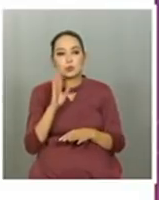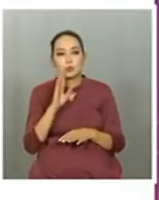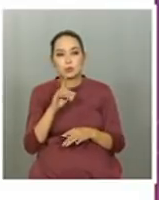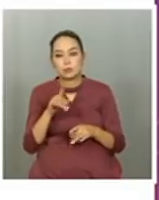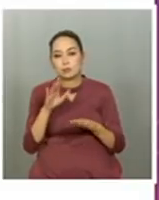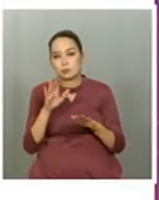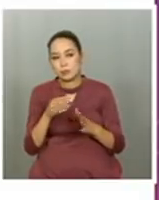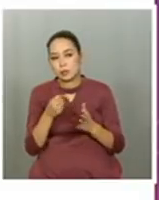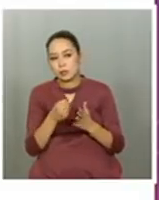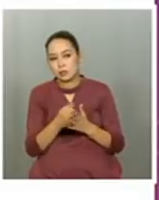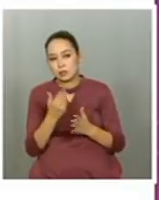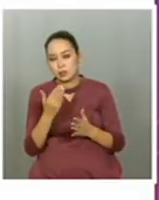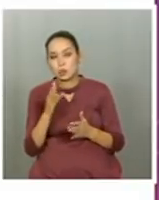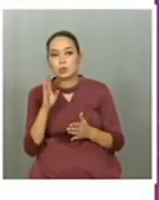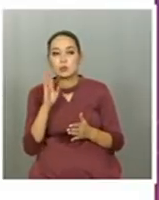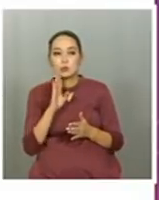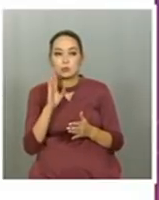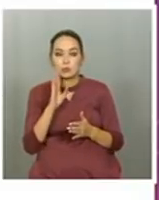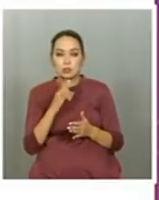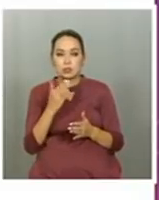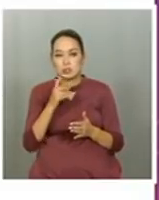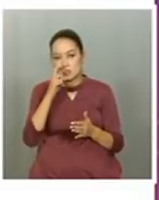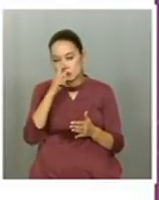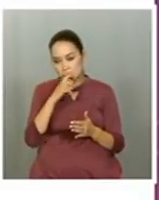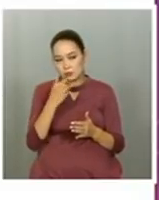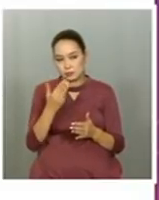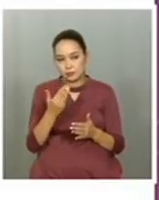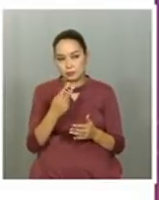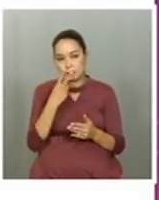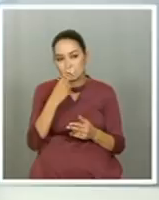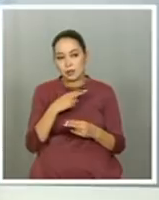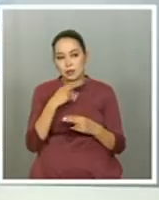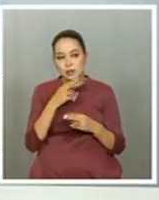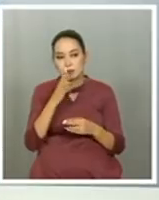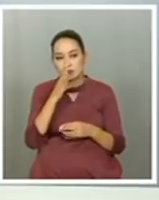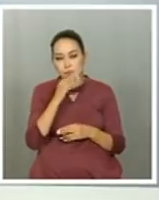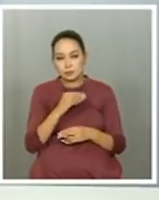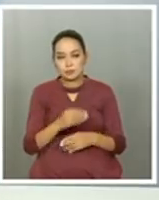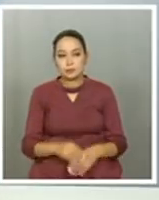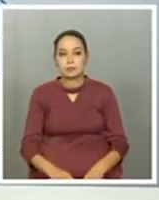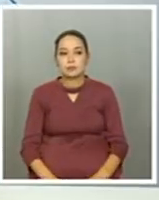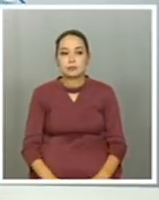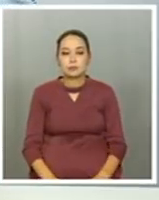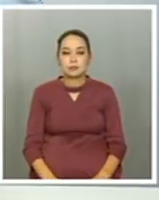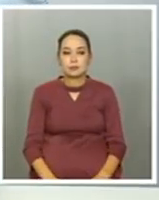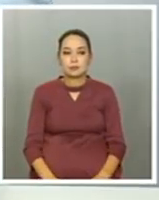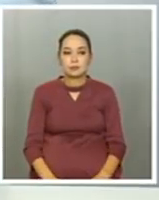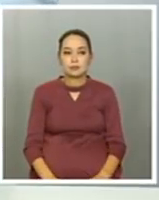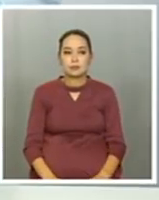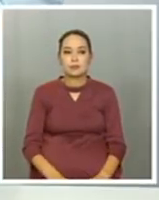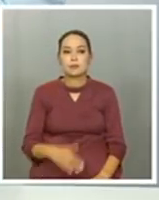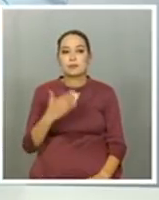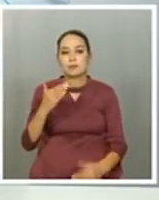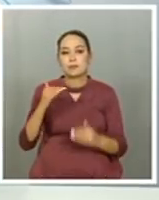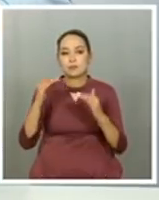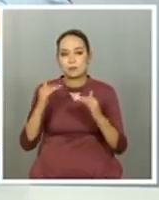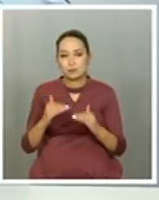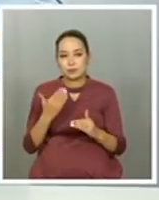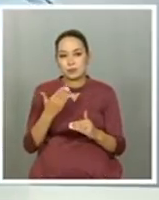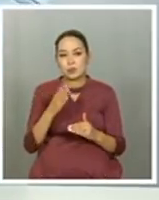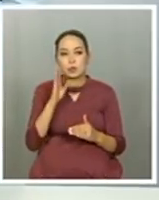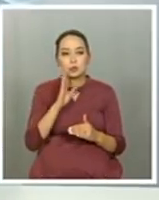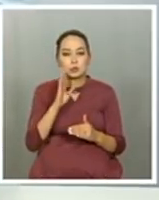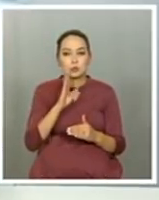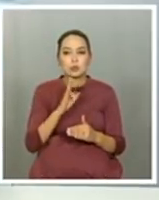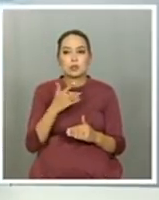металдар сутекті қышқылдан ығыстыра алады. Ал белсенділігі төмен металдар сутек газын